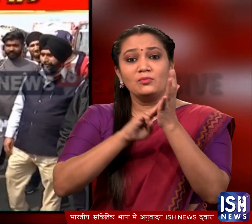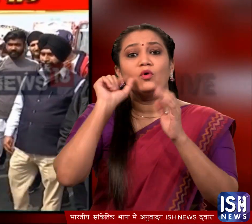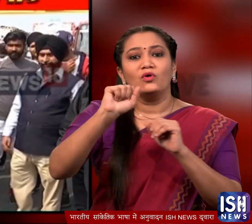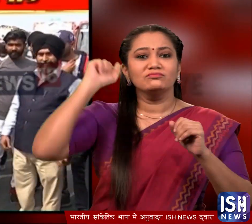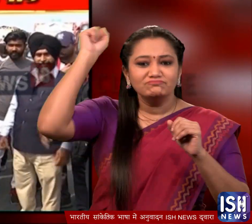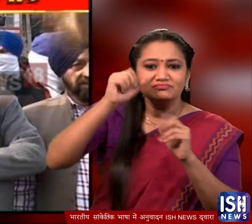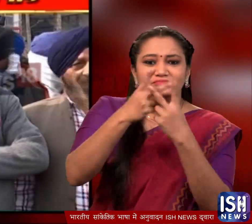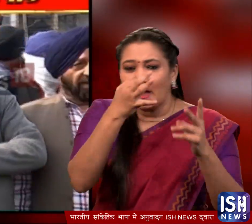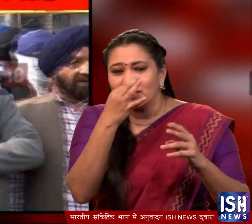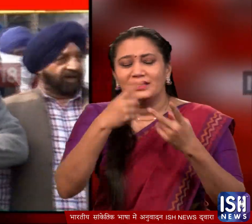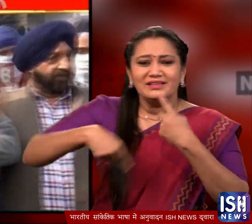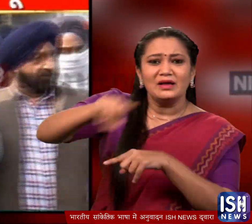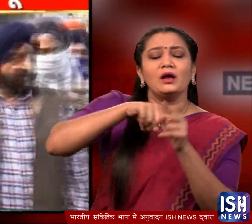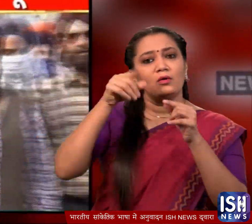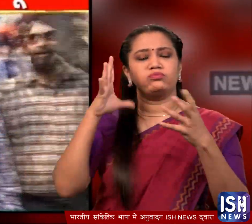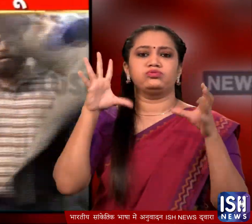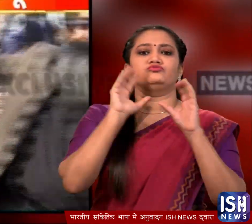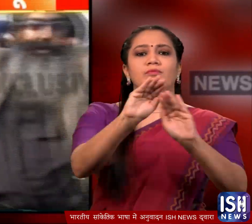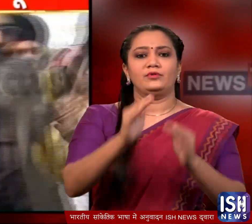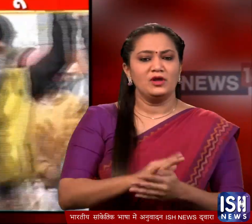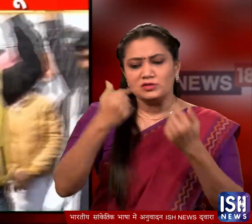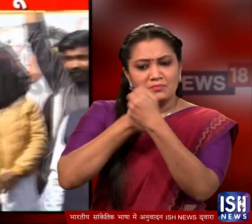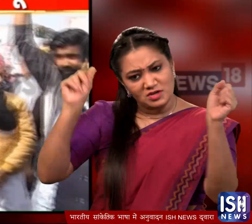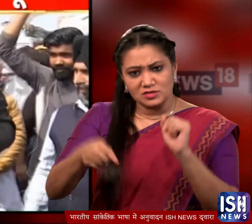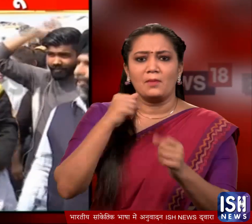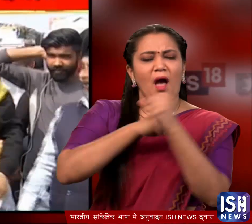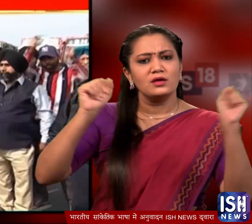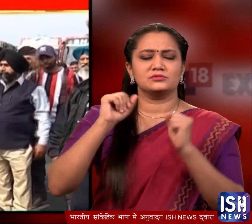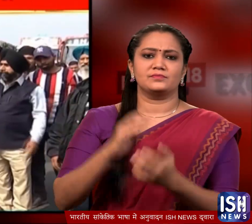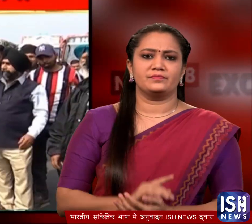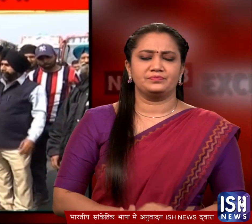आगे आए। प्रदर्शनकारी आरोपियों की रिहाई की मांग करने लगे।